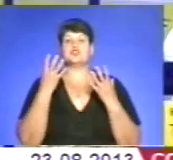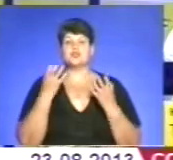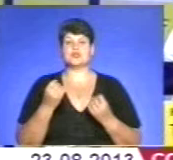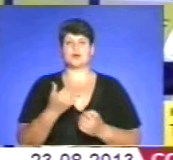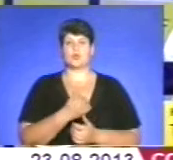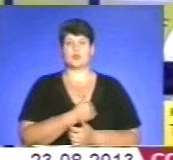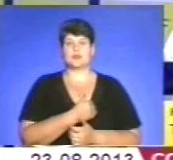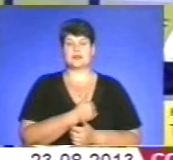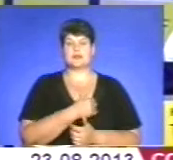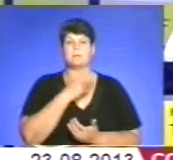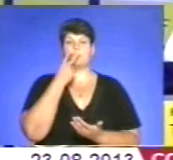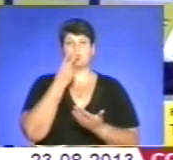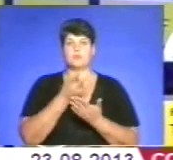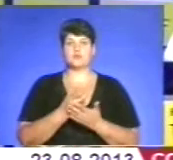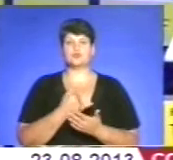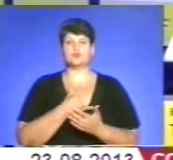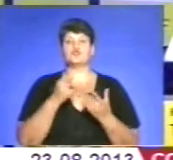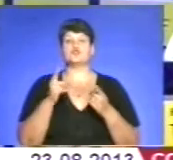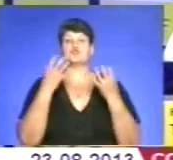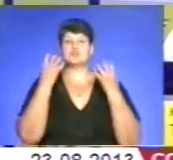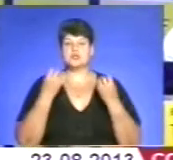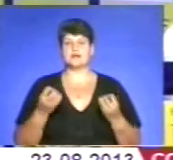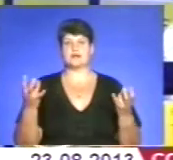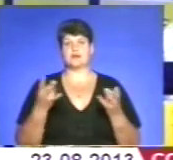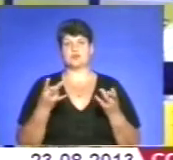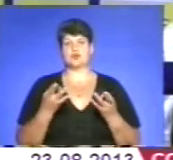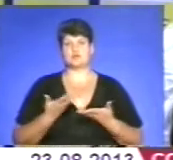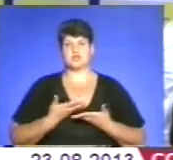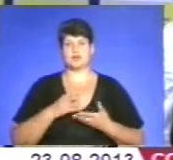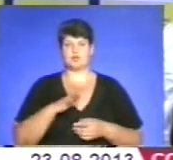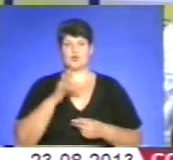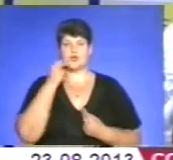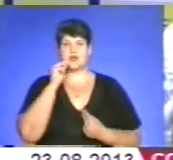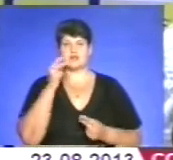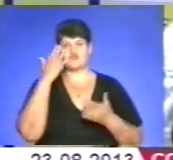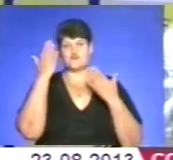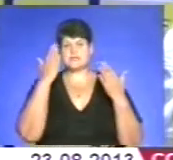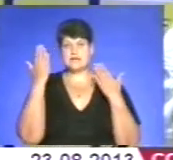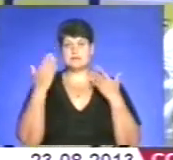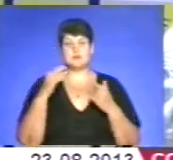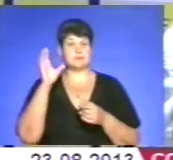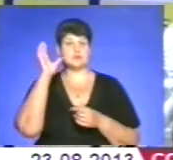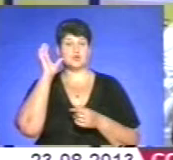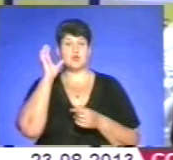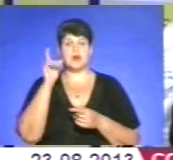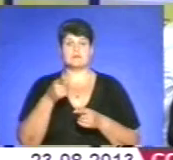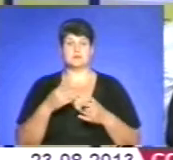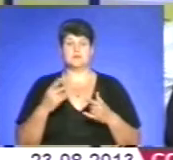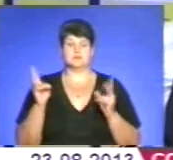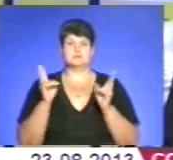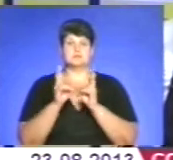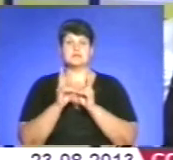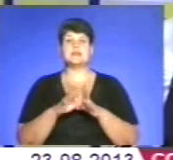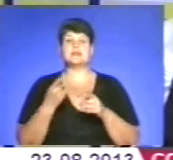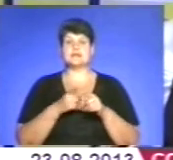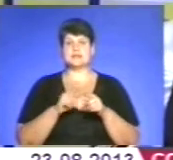хотіли побачити у нас, що їм ще треба для того, щоб їхнє життя стало трошки кращим, трошки веселішим. Ми прислухаємося до них, ідемо їм на зустріч. І це,